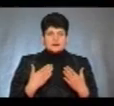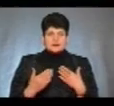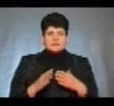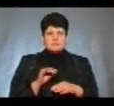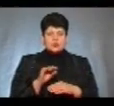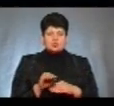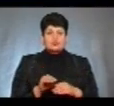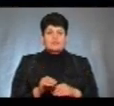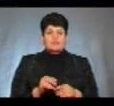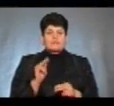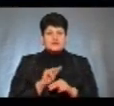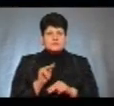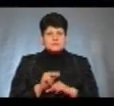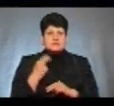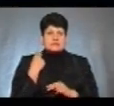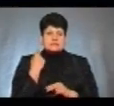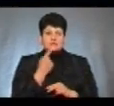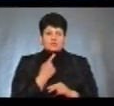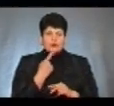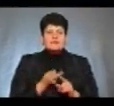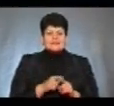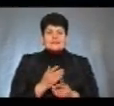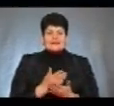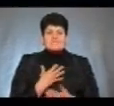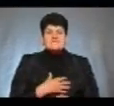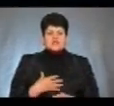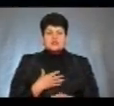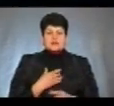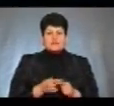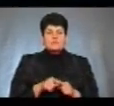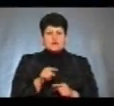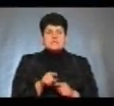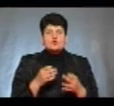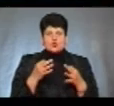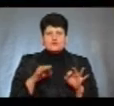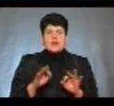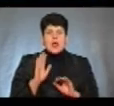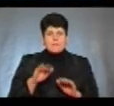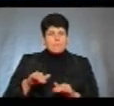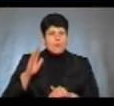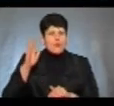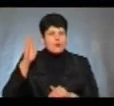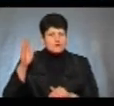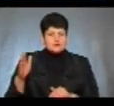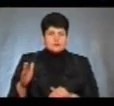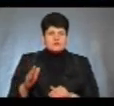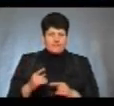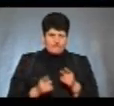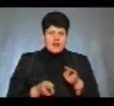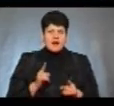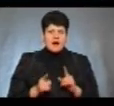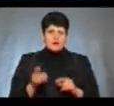мови, і ми вважаємо, що це дуже важливо, тому що ця методика дозволяє потім учням вийти в реальне життя